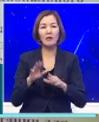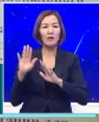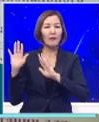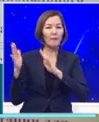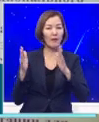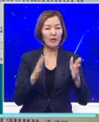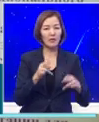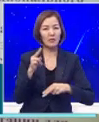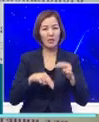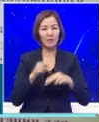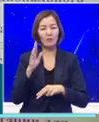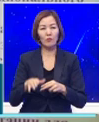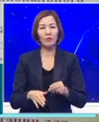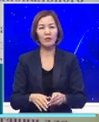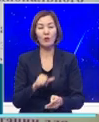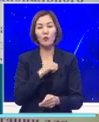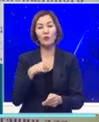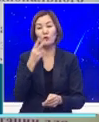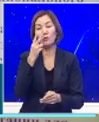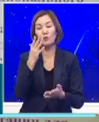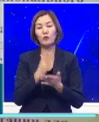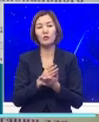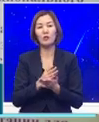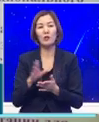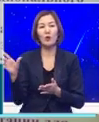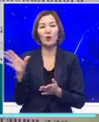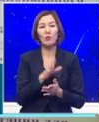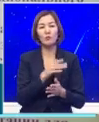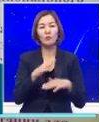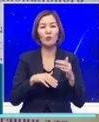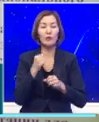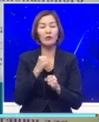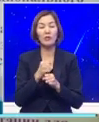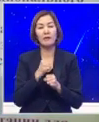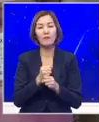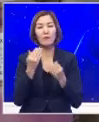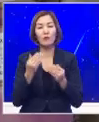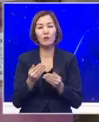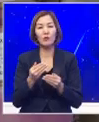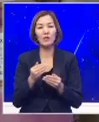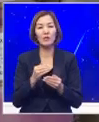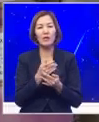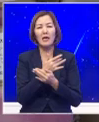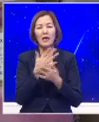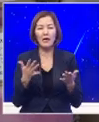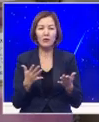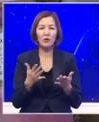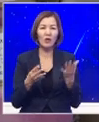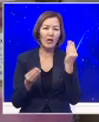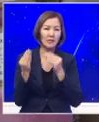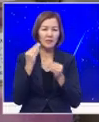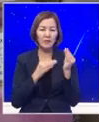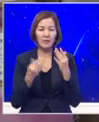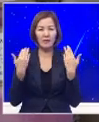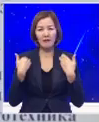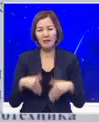наш продукт. Алдарыңызда көріп тұрған дүниелердің барлығын біз өзіміз жасаймыз. Бүгінде біз сабынның бірнеше түрін, су сабын, денеге арналған